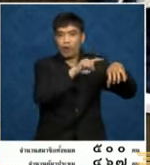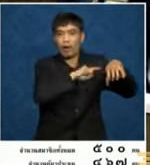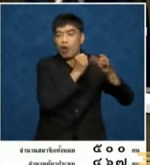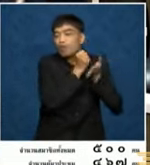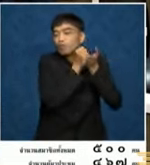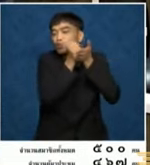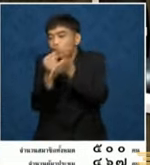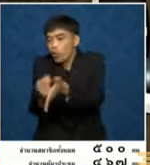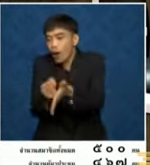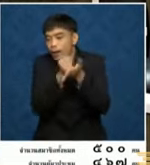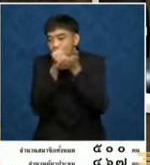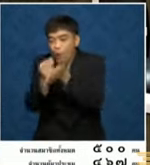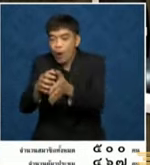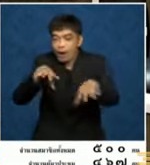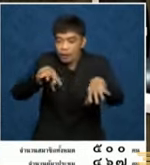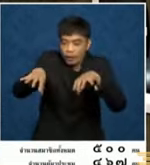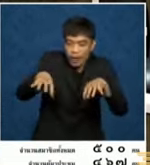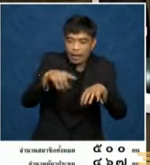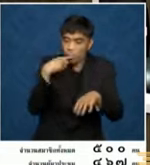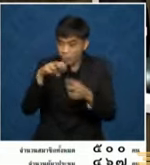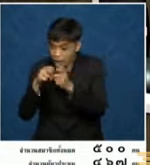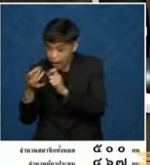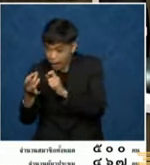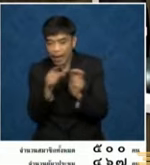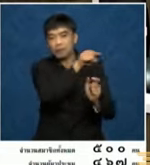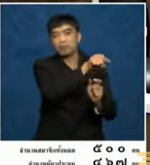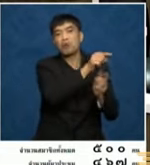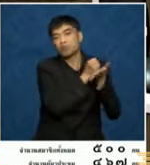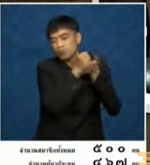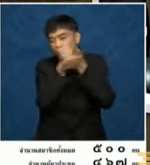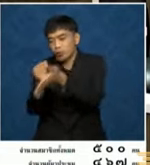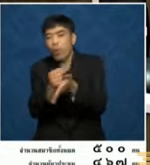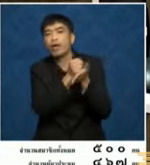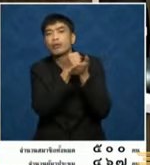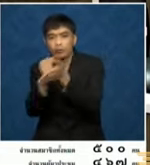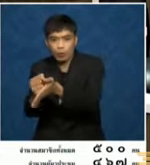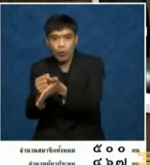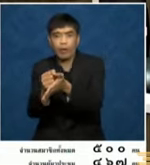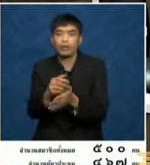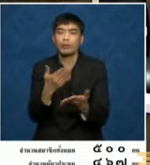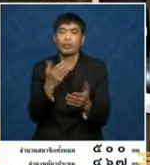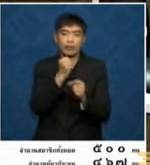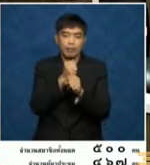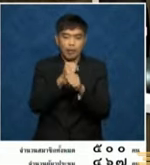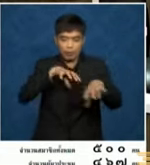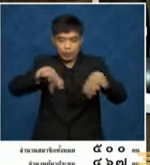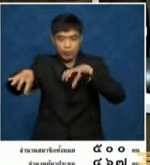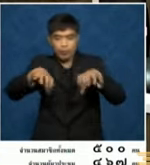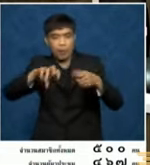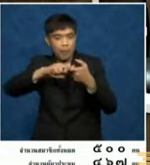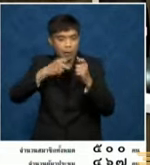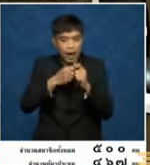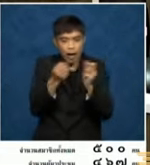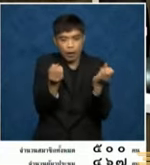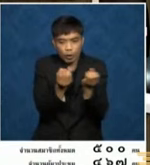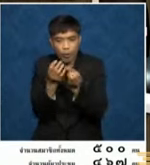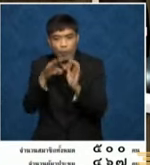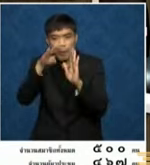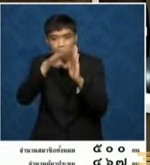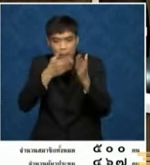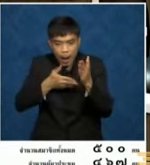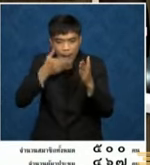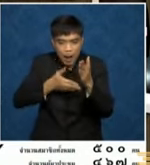ของกระบวนการทำงานถ้าติดขัดตรงไหนนะครับหรือว่า การดำเนินงานต่างๆที่มันเป็นอุปสรรคเนี่ยถ้าท่านจะ